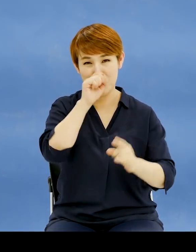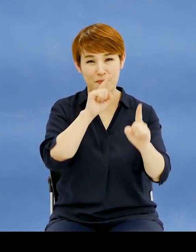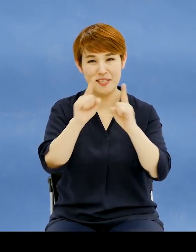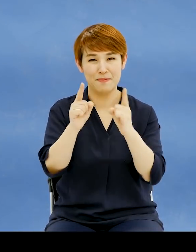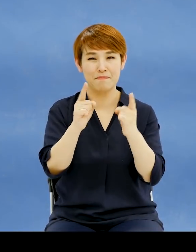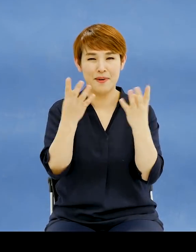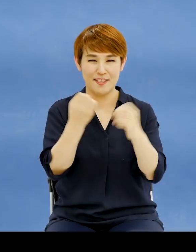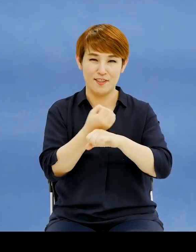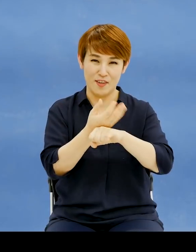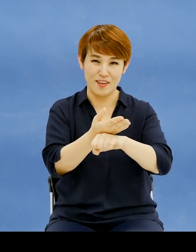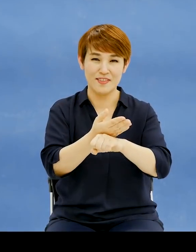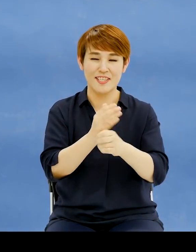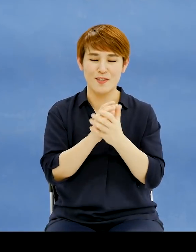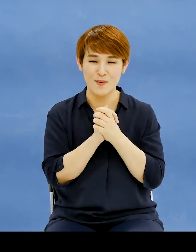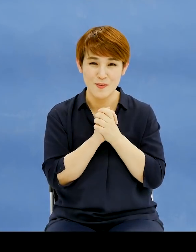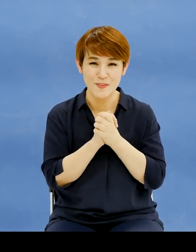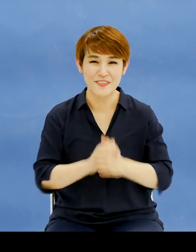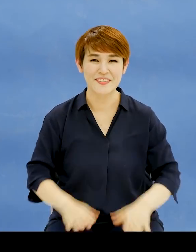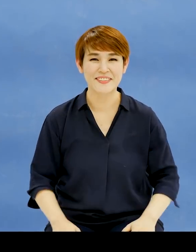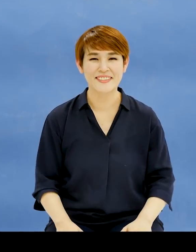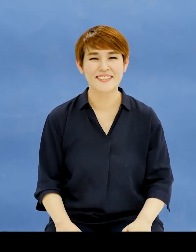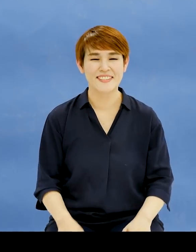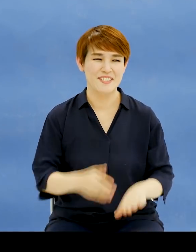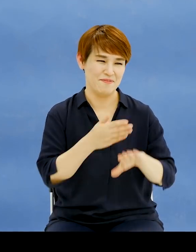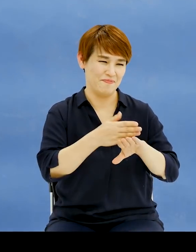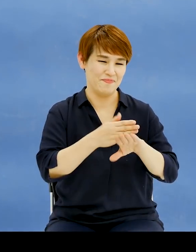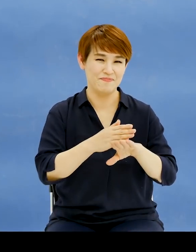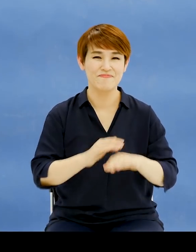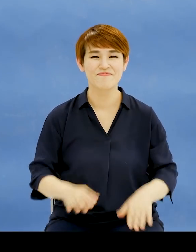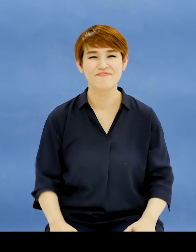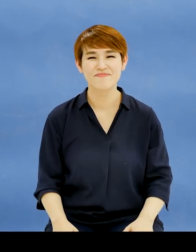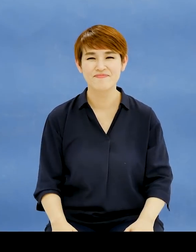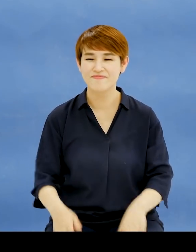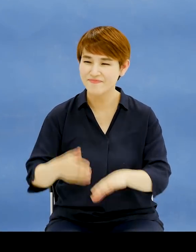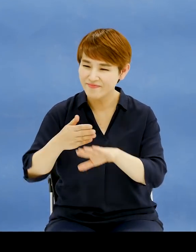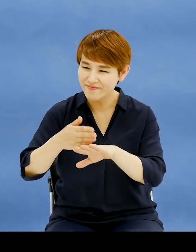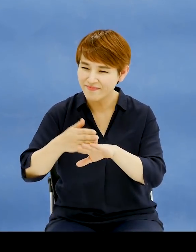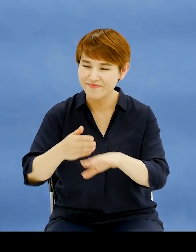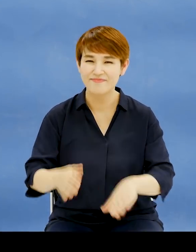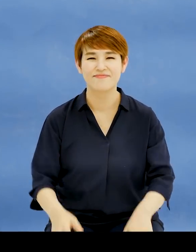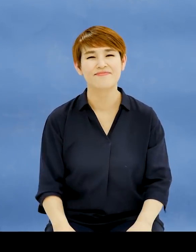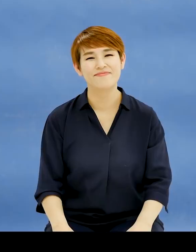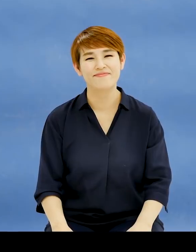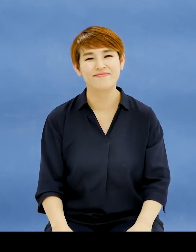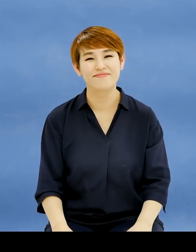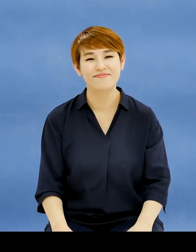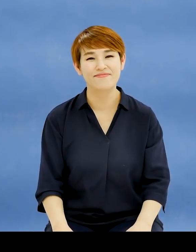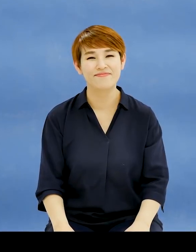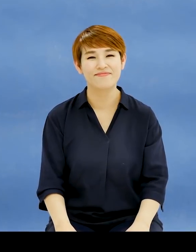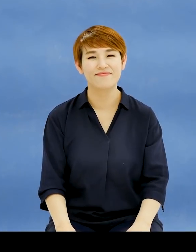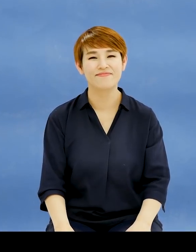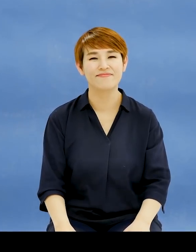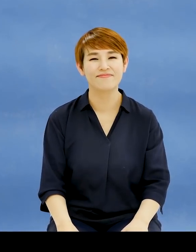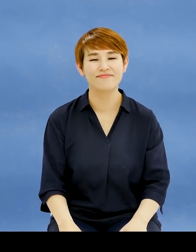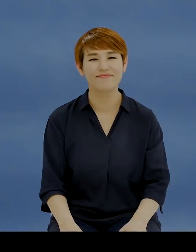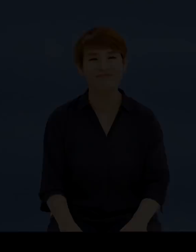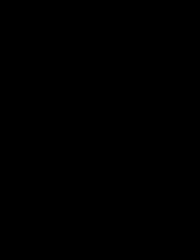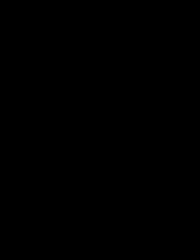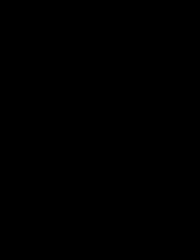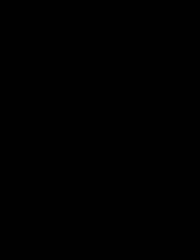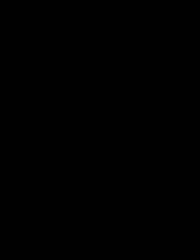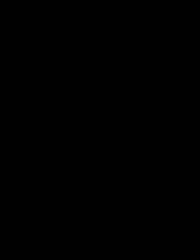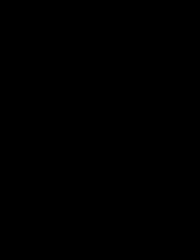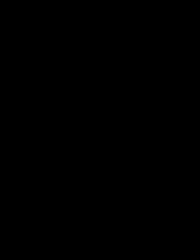얻으셔서 만들어주시고 또 이런 좋은 말씀들 많이 전해주시길 저희도 기도하겠습니다. 오늘 귀한 발걸음 해주셔서 감사합니다. 네, 고맙습니다. 감사합니다. 네.